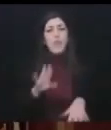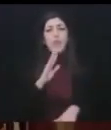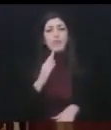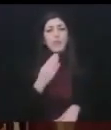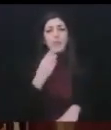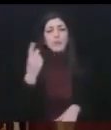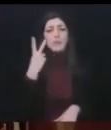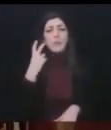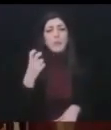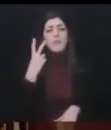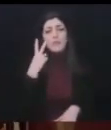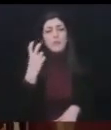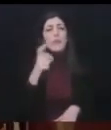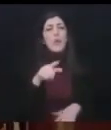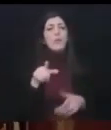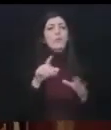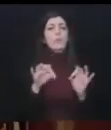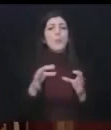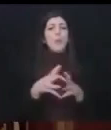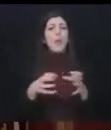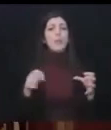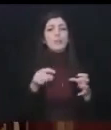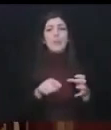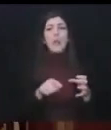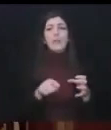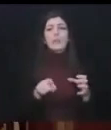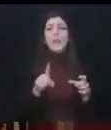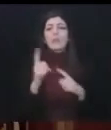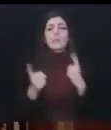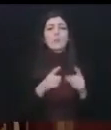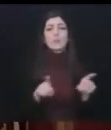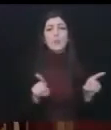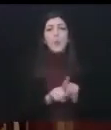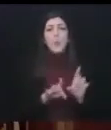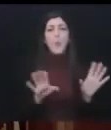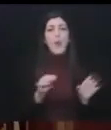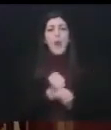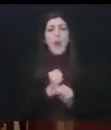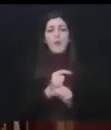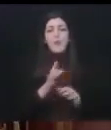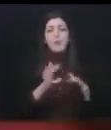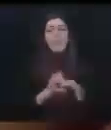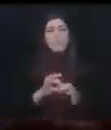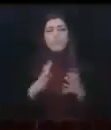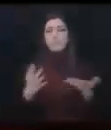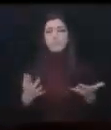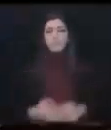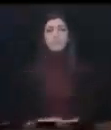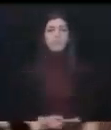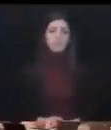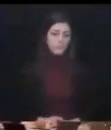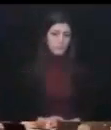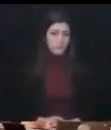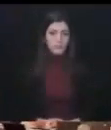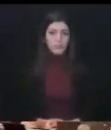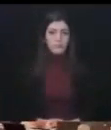previste per i lavoratori delle aziende con le medesime condizioni di lavoro.